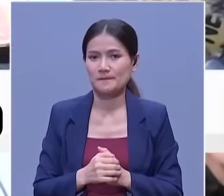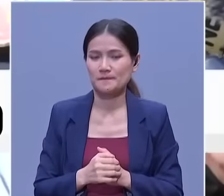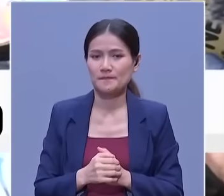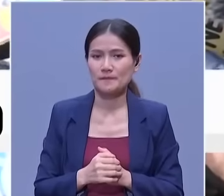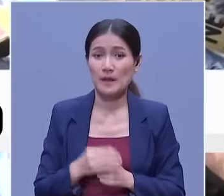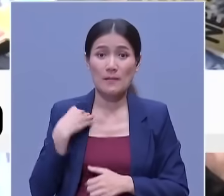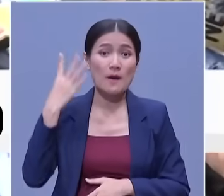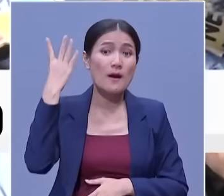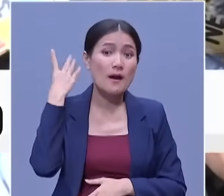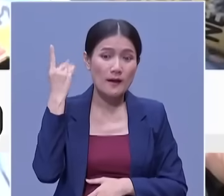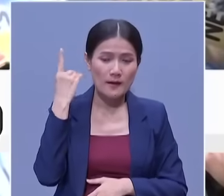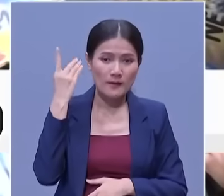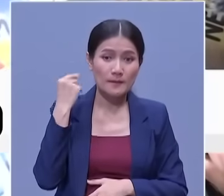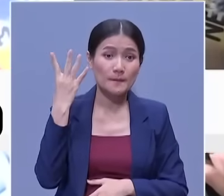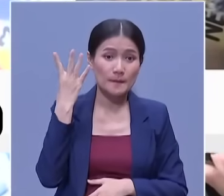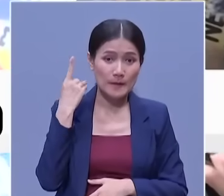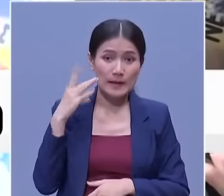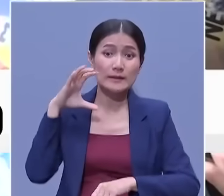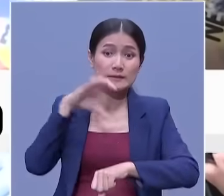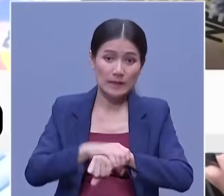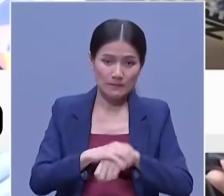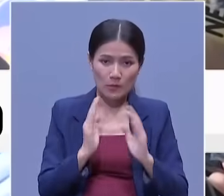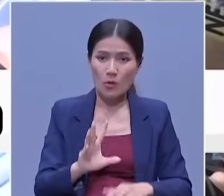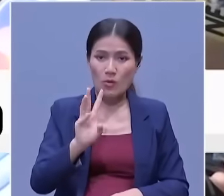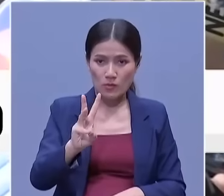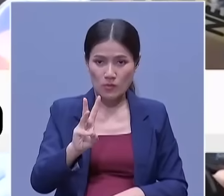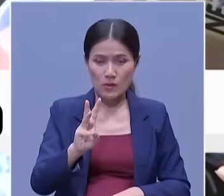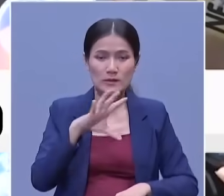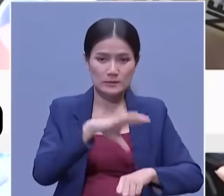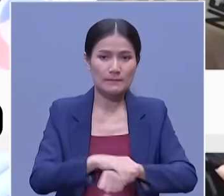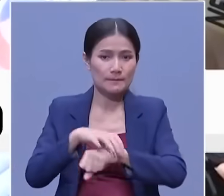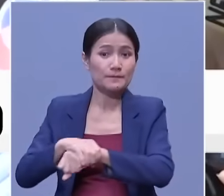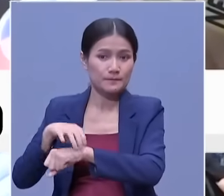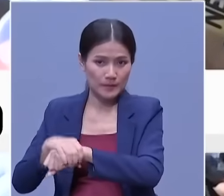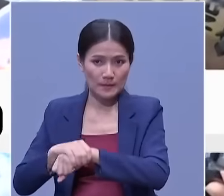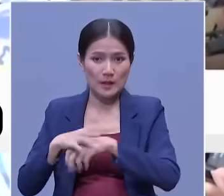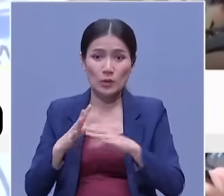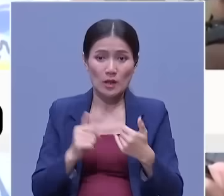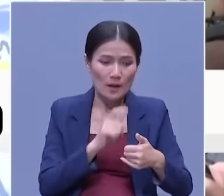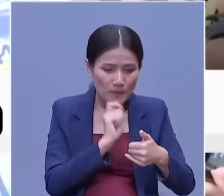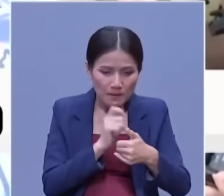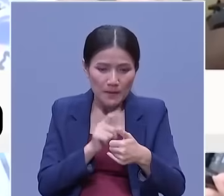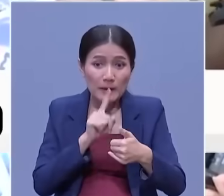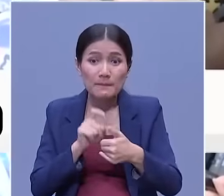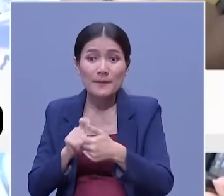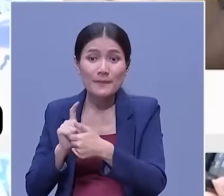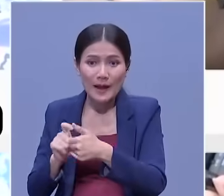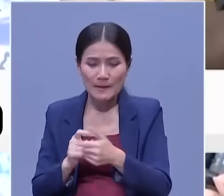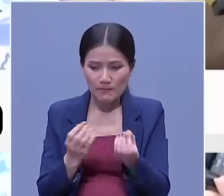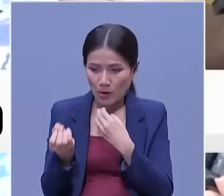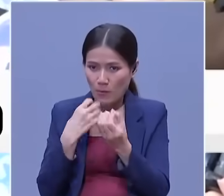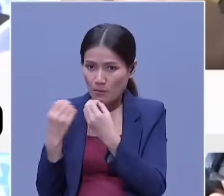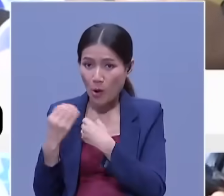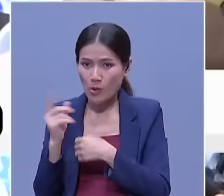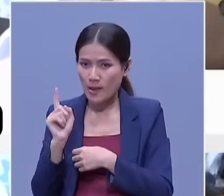ราก็ได้มีการดำเนินการจับกุมครบทั้ง6คนผลการสอบสวนนะครับทั้ง6คนก็ปรากฏว่ามีก